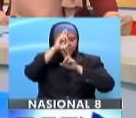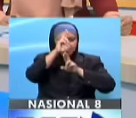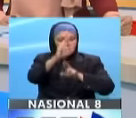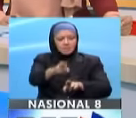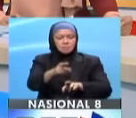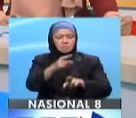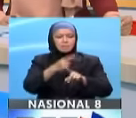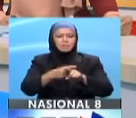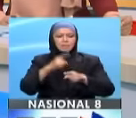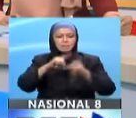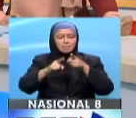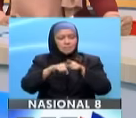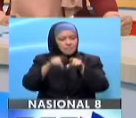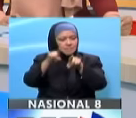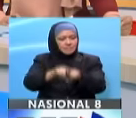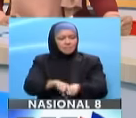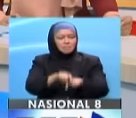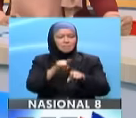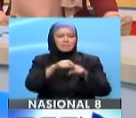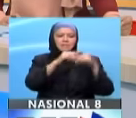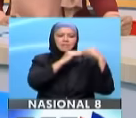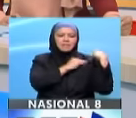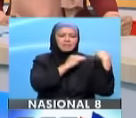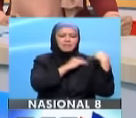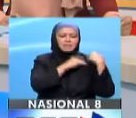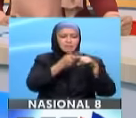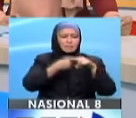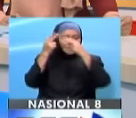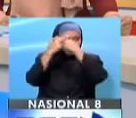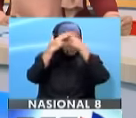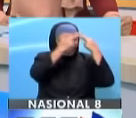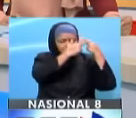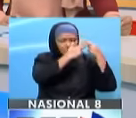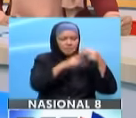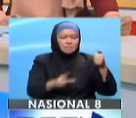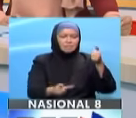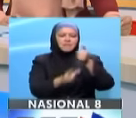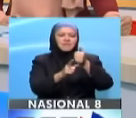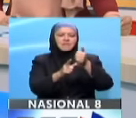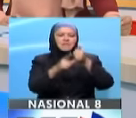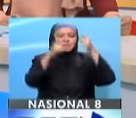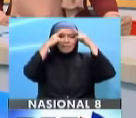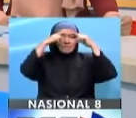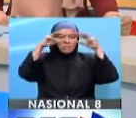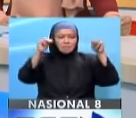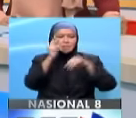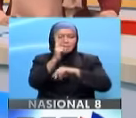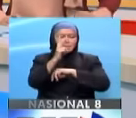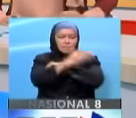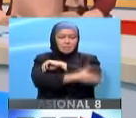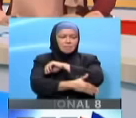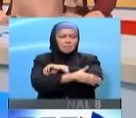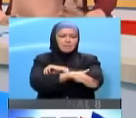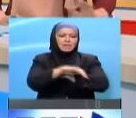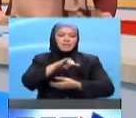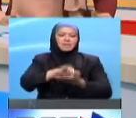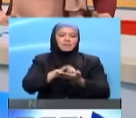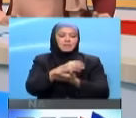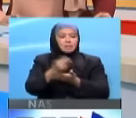putra mahkota Muhammad bin Salman Al Saud yang juga merupakan timbalan Perdana Menteri II. Dalam pertemuan tersebut, kedua-dua pemimpin